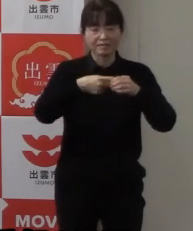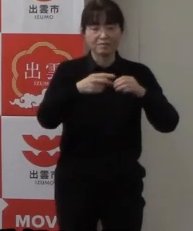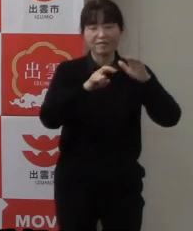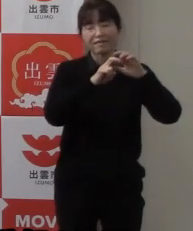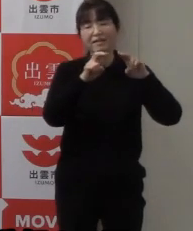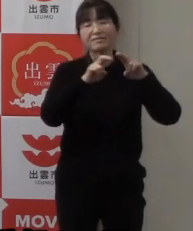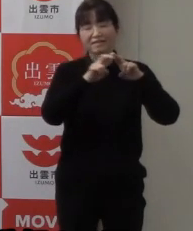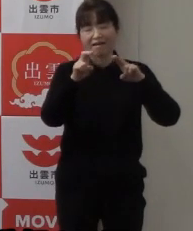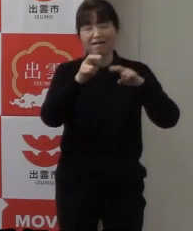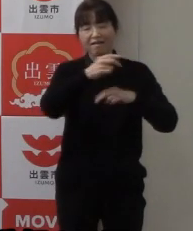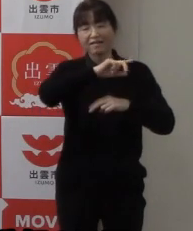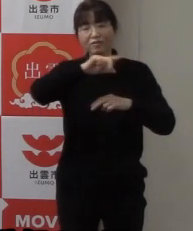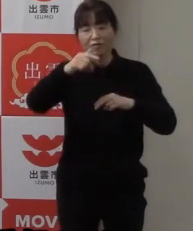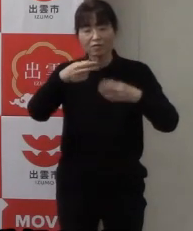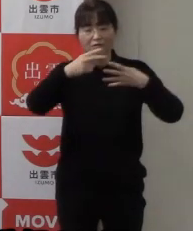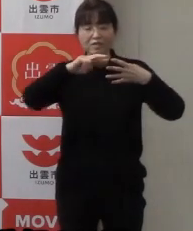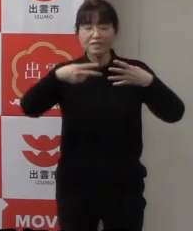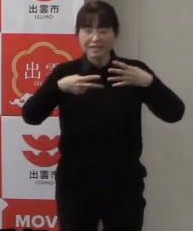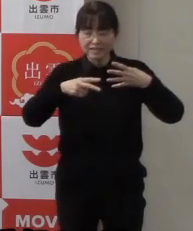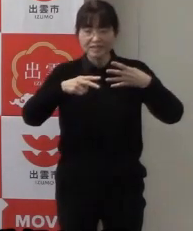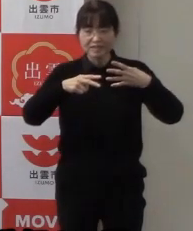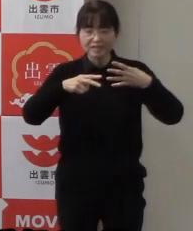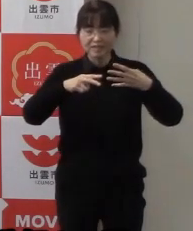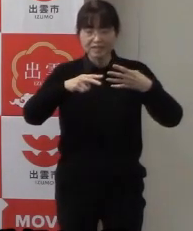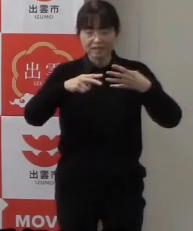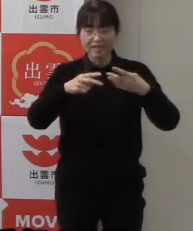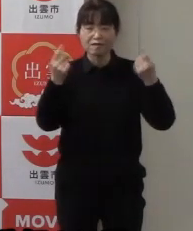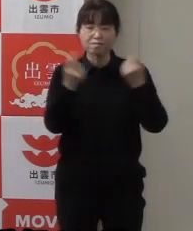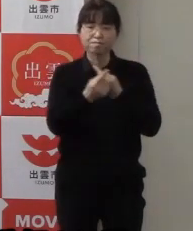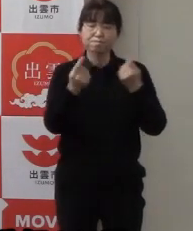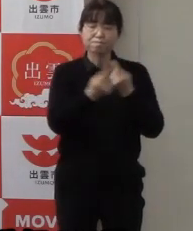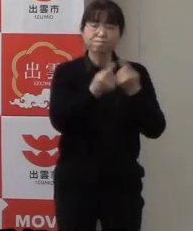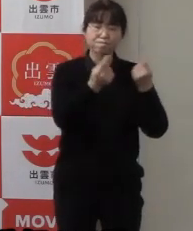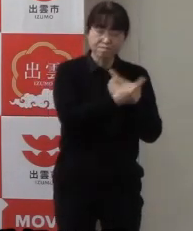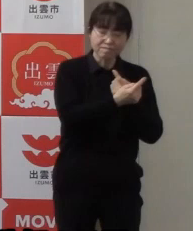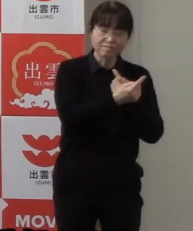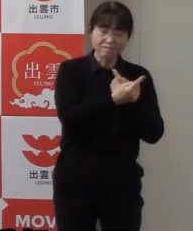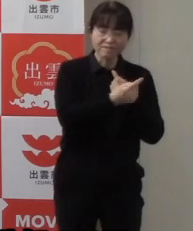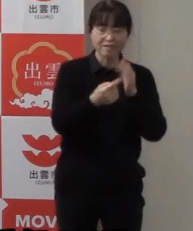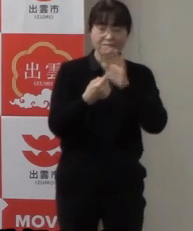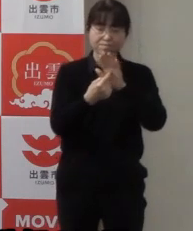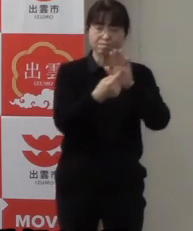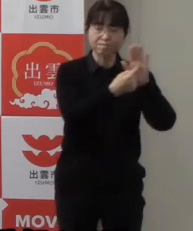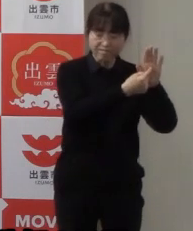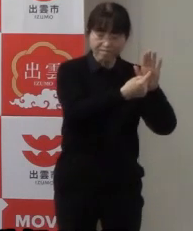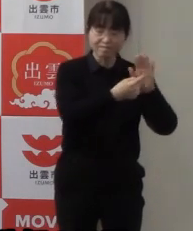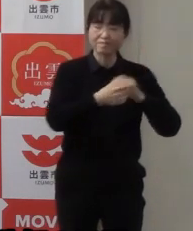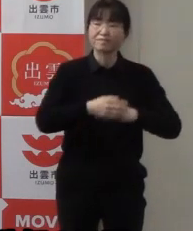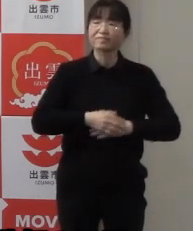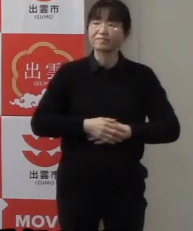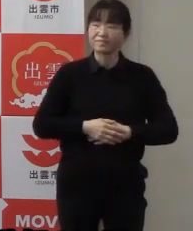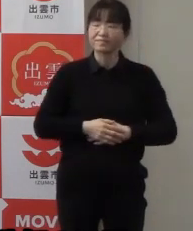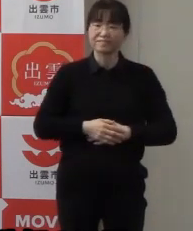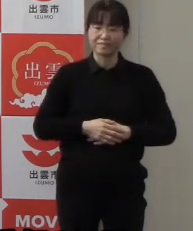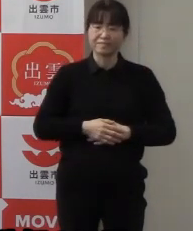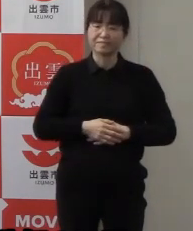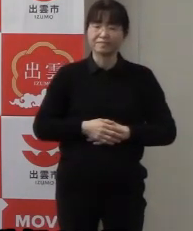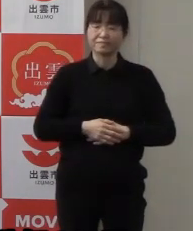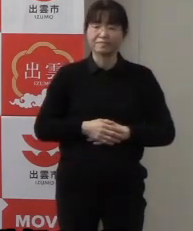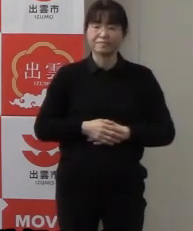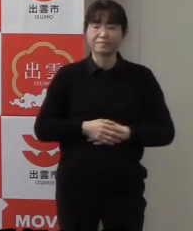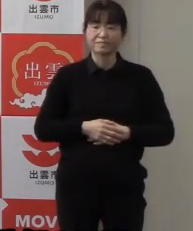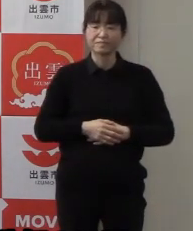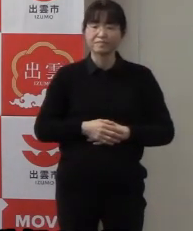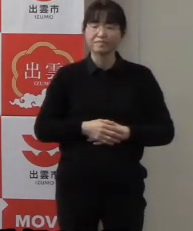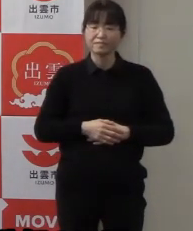ね、まあ、季節ごとであったりとか、まあ、あのいろいろと変えながら、こうここのトップ画面